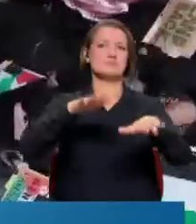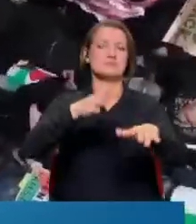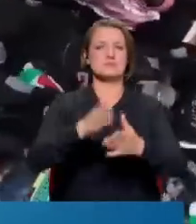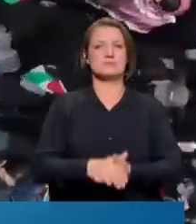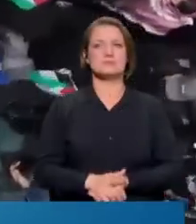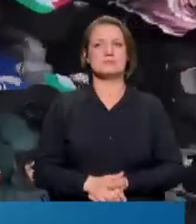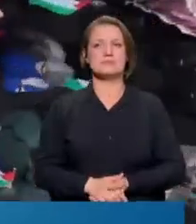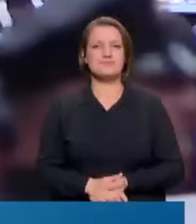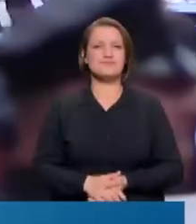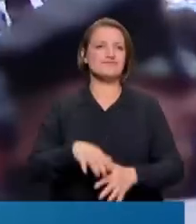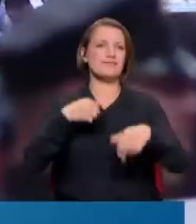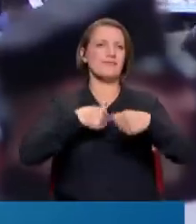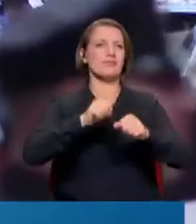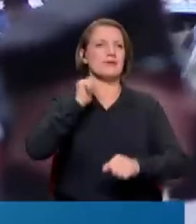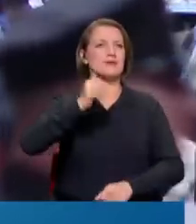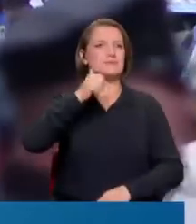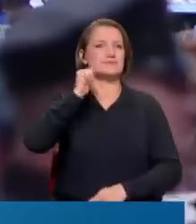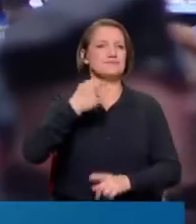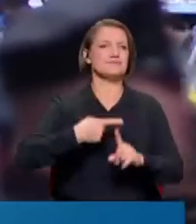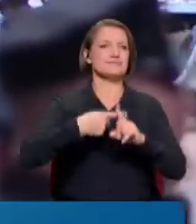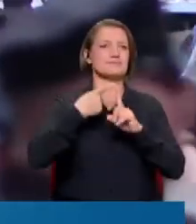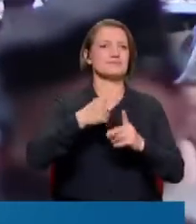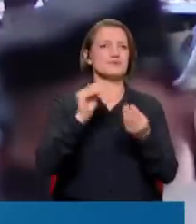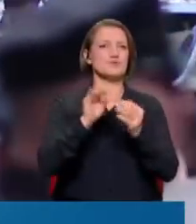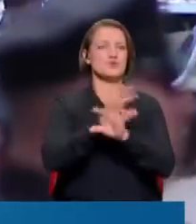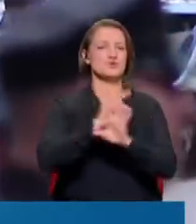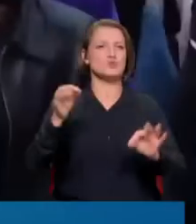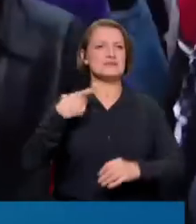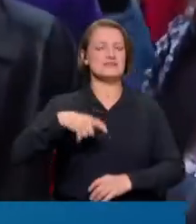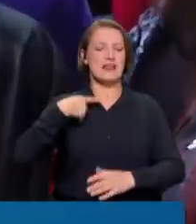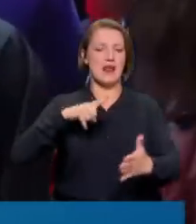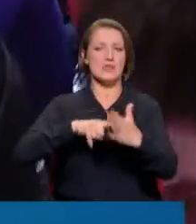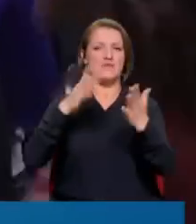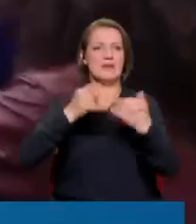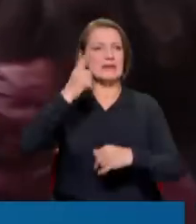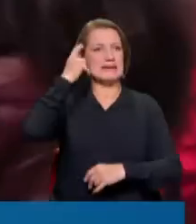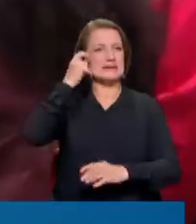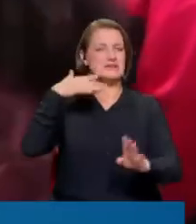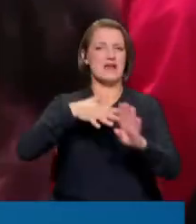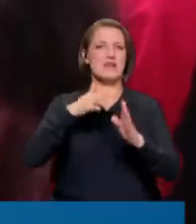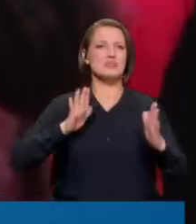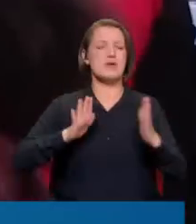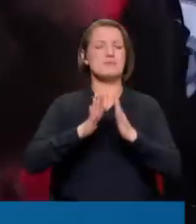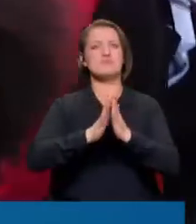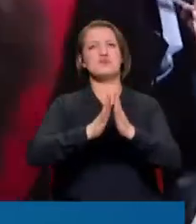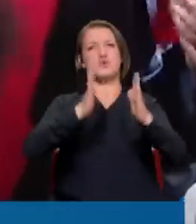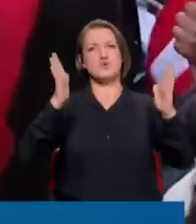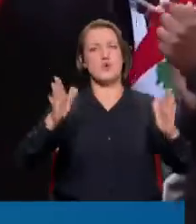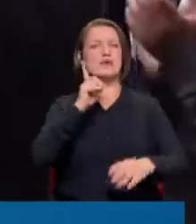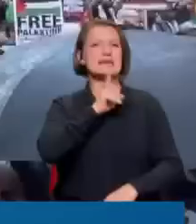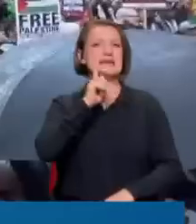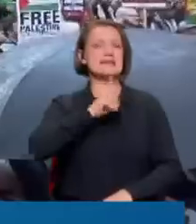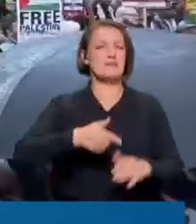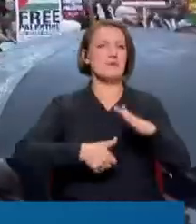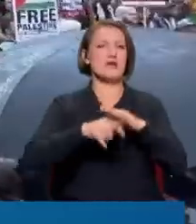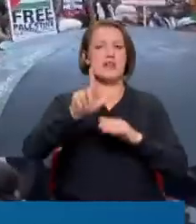sokaklarda protestolar Gün geçtikçe artıyor masum sivilleri hedef alan İsrail saldırılarına tepki çığ gibi büyüyor İngiltere'nin